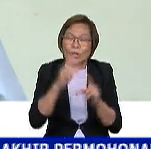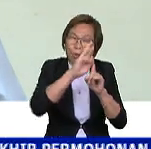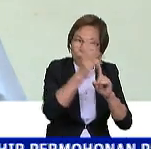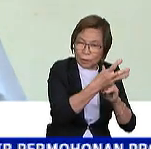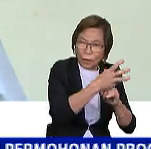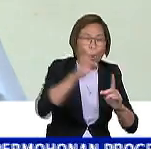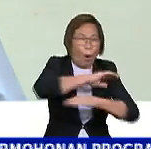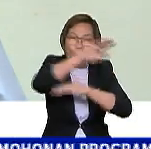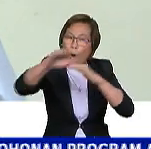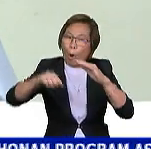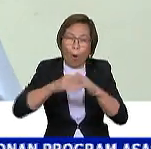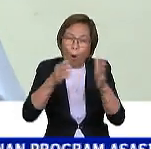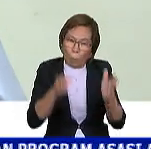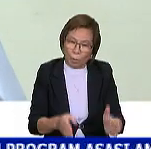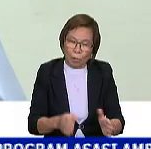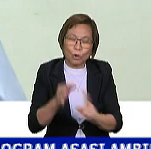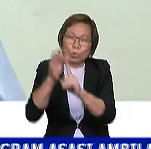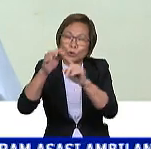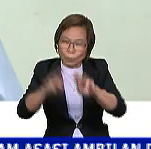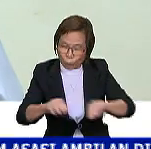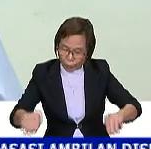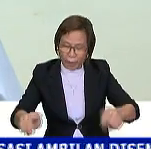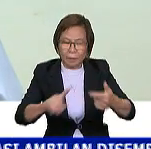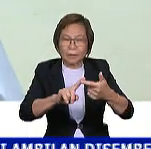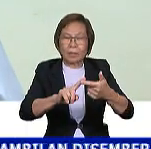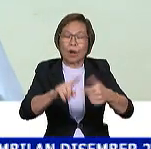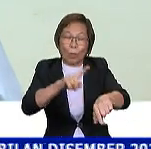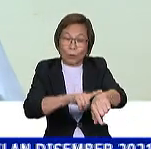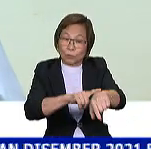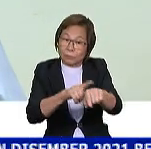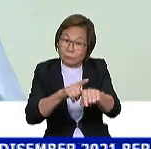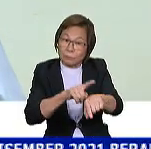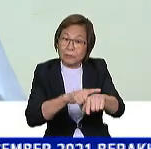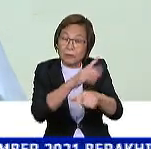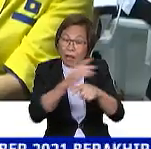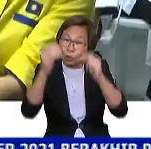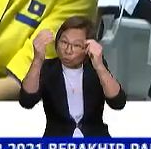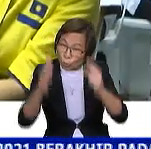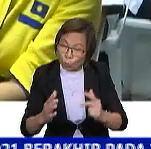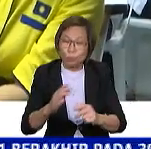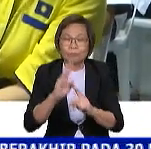kebajikan semua pihak, khususnya murid dan pada waktu yang sama guru.